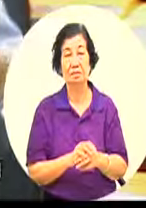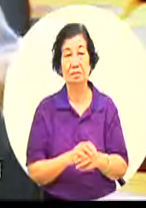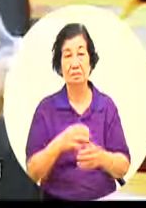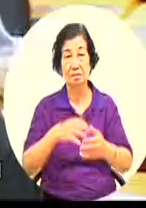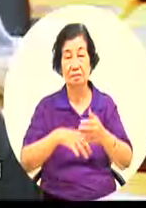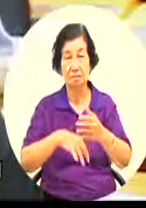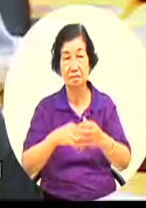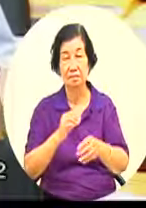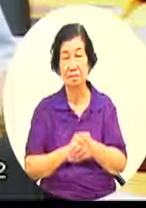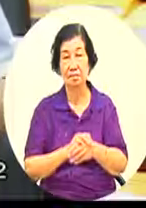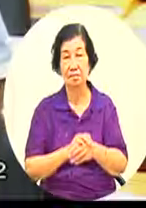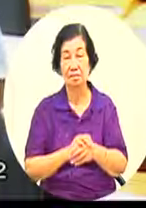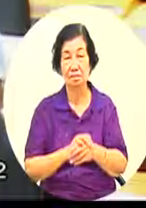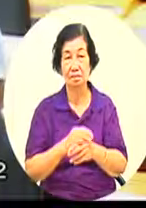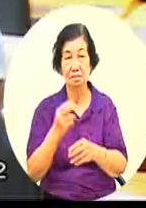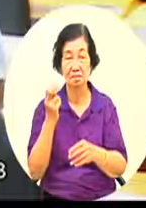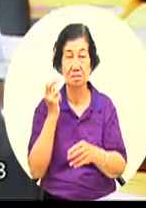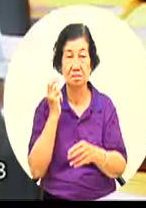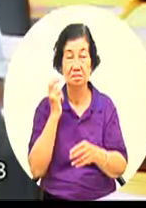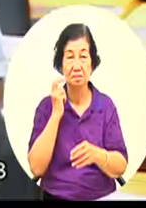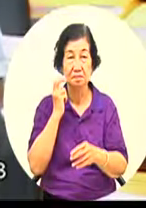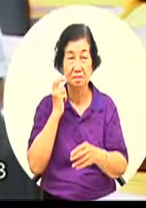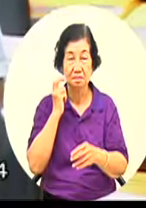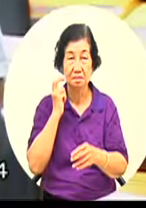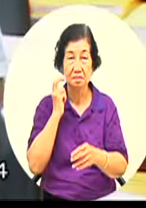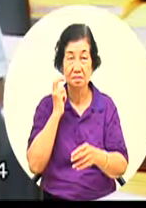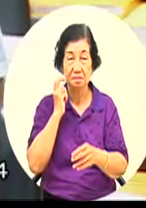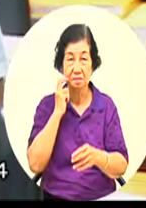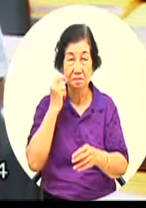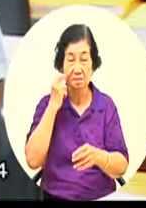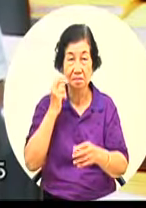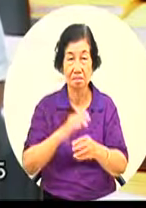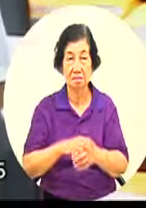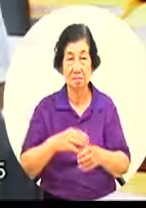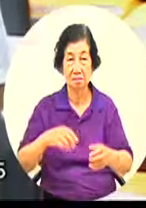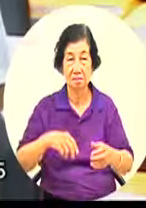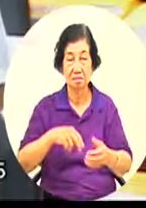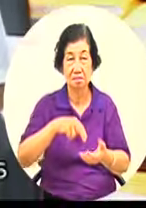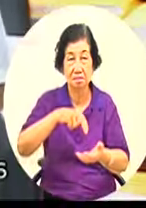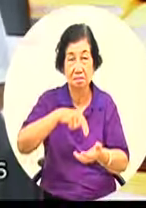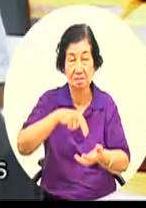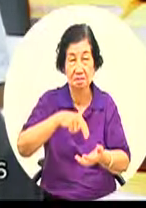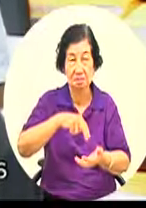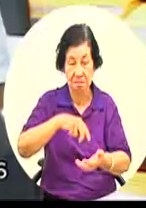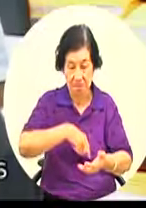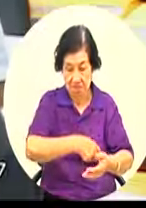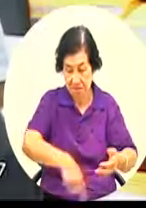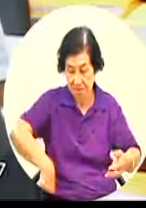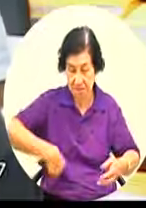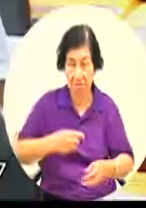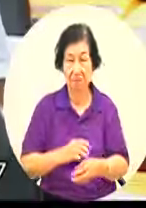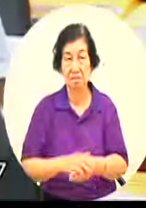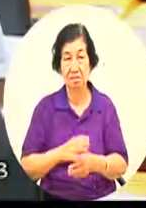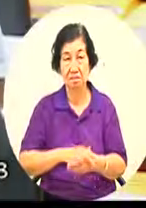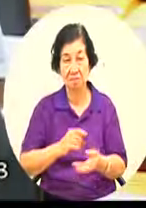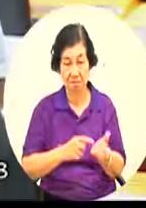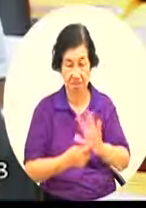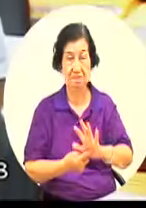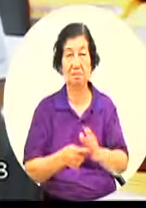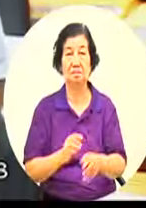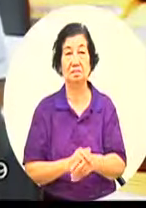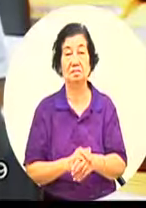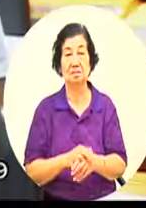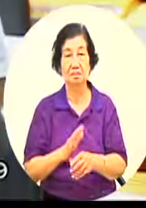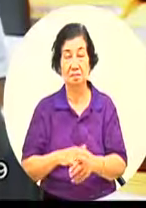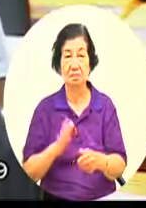硬体的表演的地方嘛。我们看不到，虽然它是属于教育局管辖，那我不